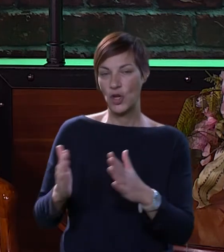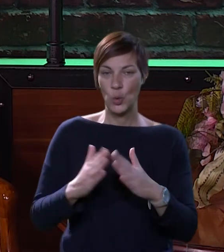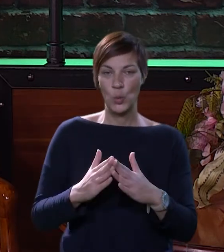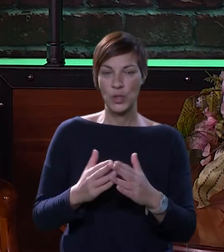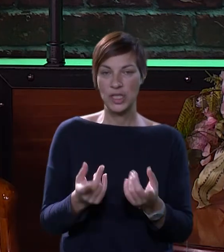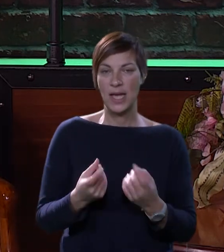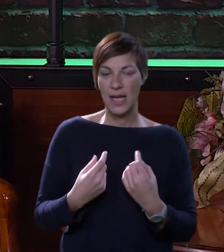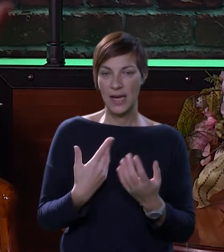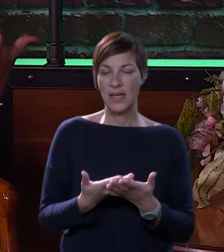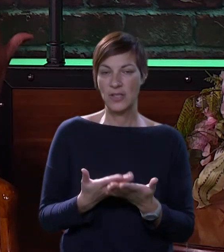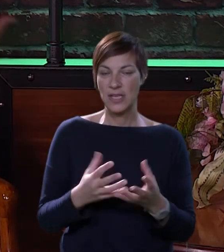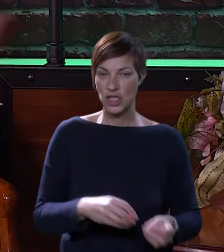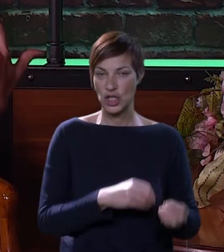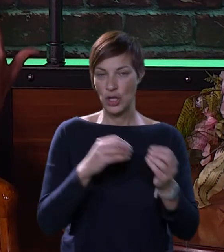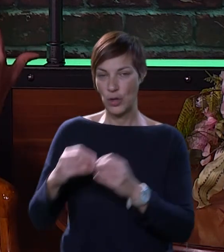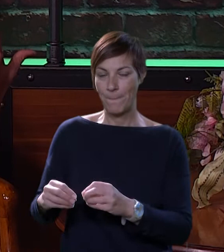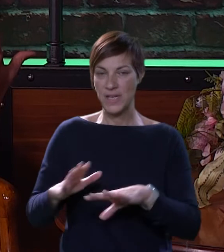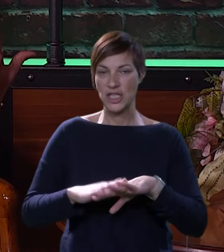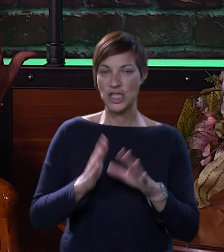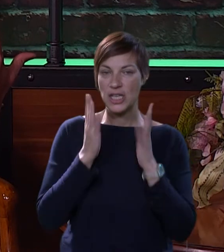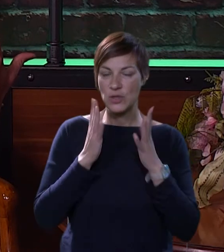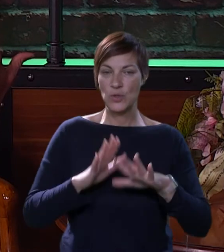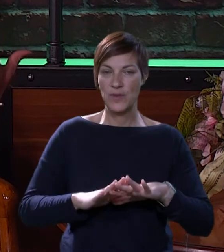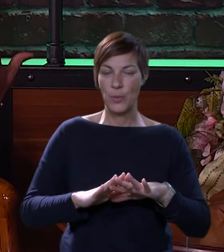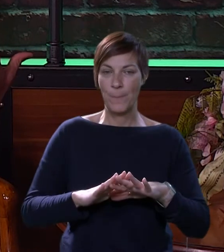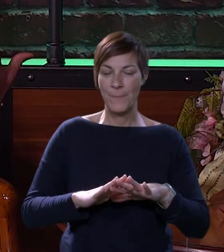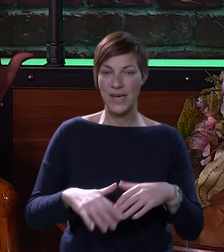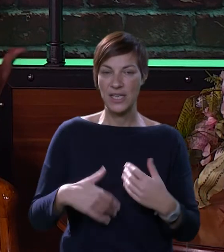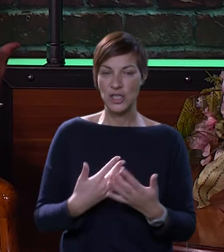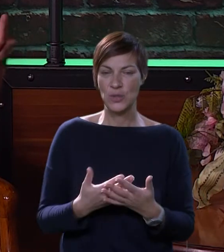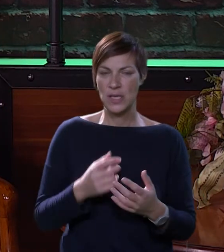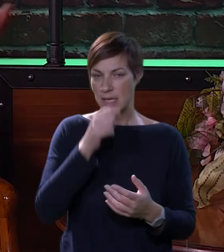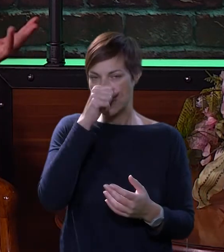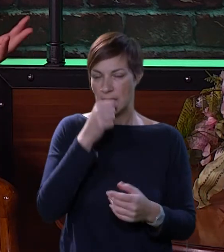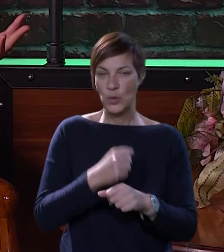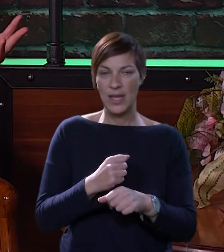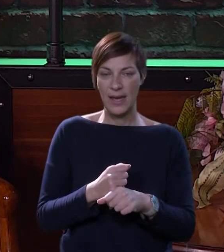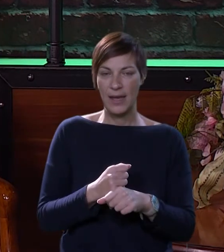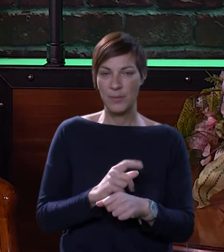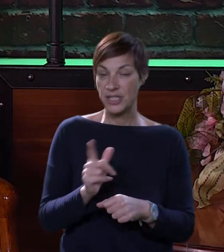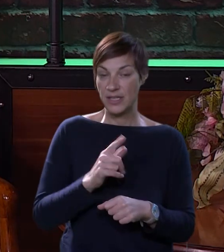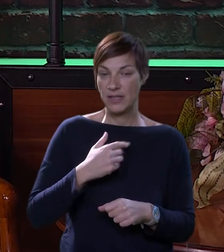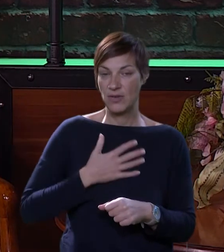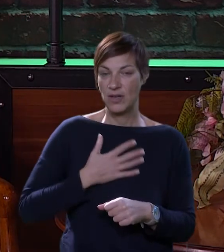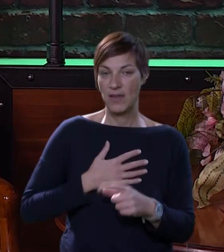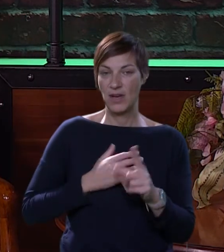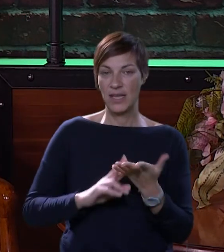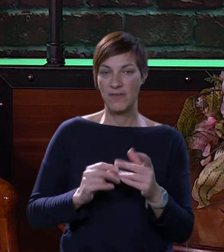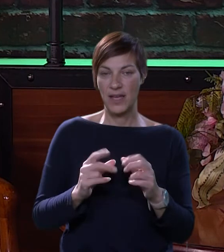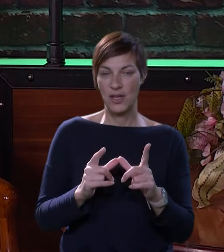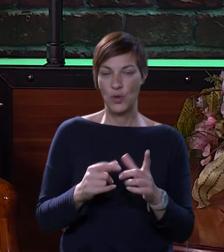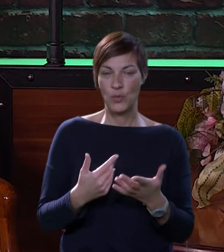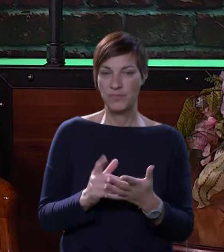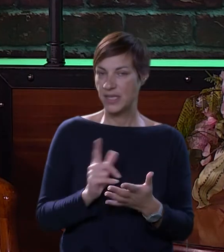kući. Ali ako ti to nešto preneseš na društvenu mrežu, na Facebooku, iz ljutnje napraviš nitko ne voli Ivanu ili mi ne